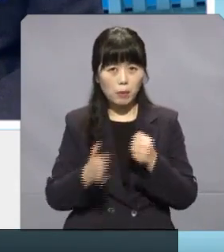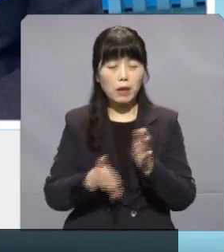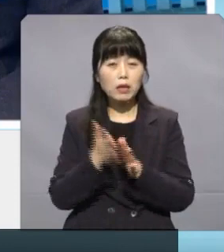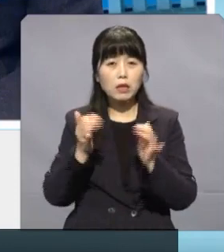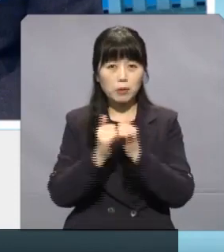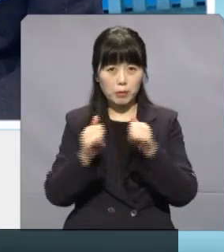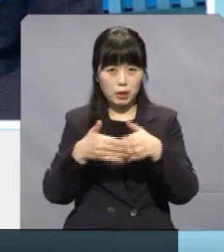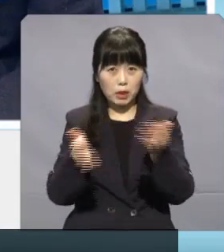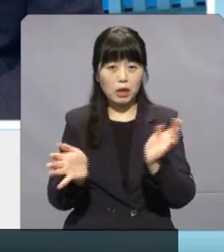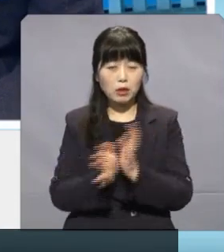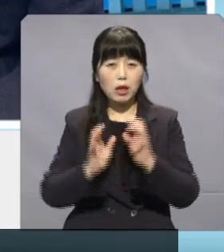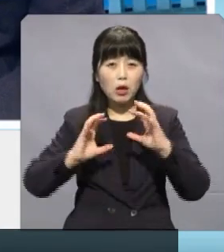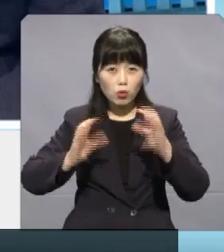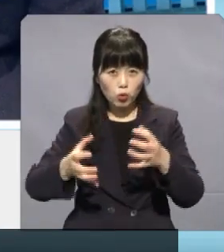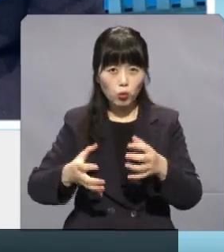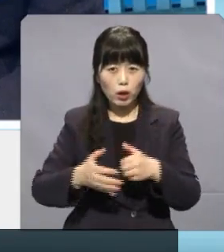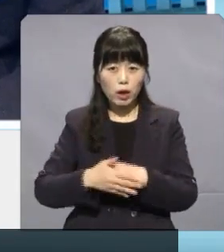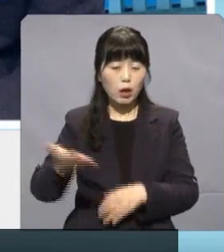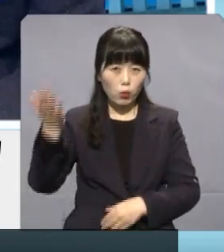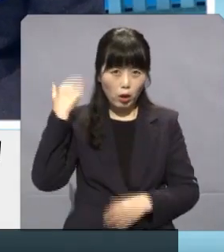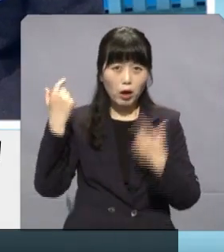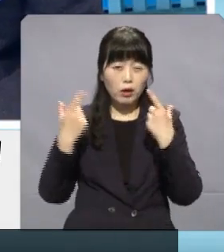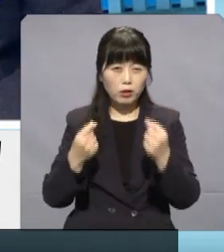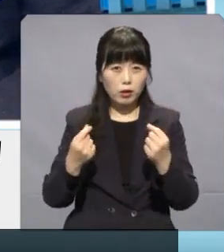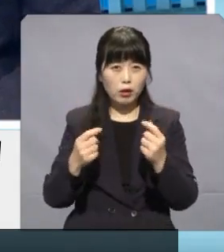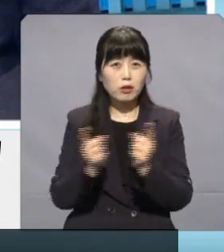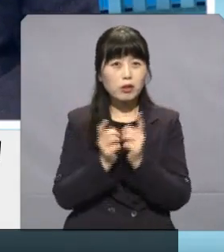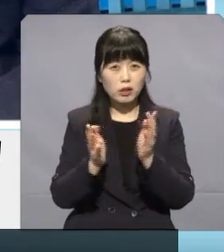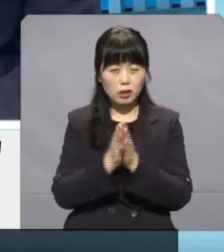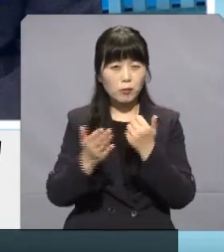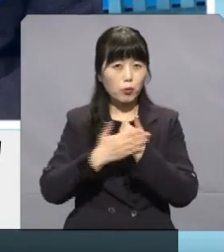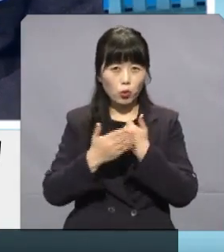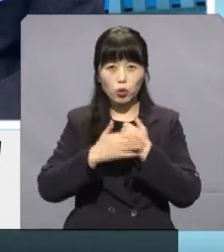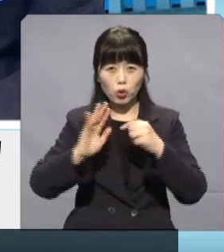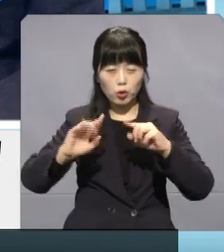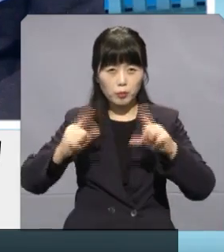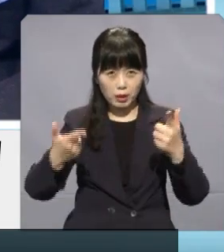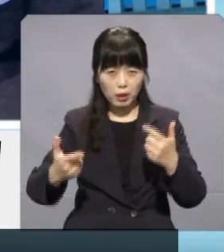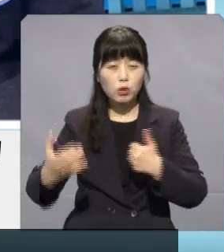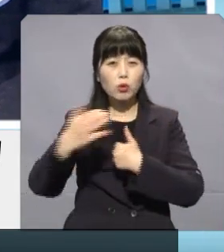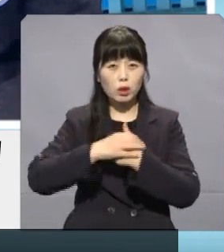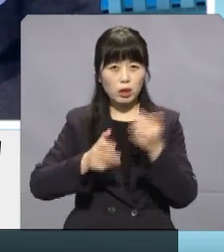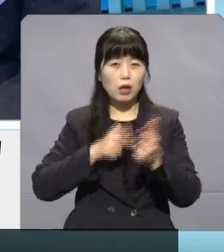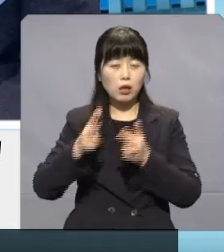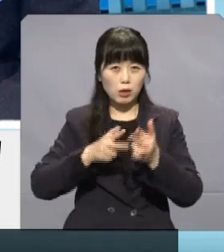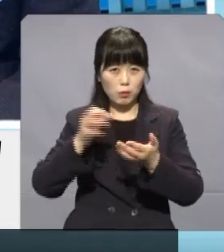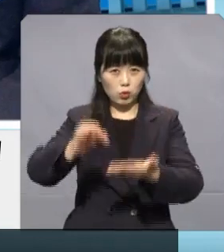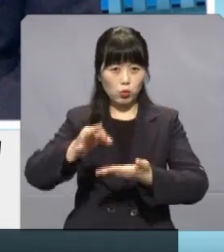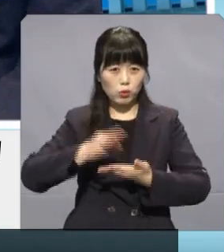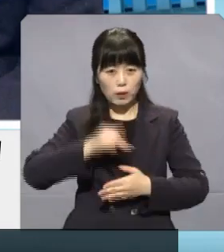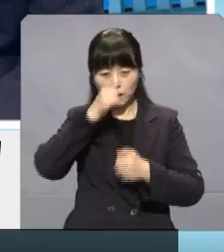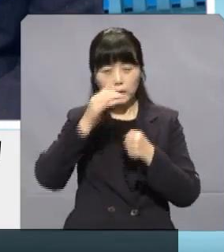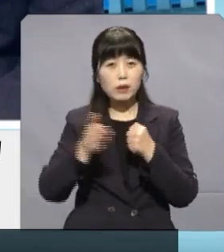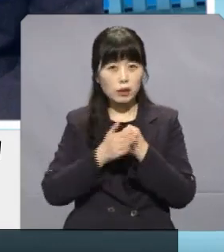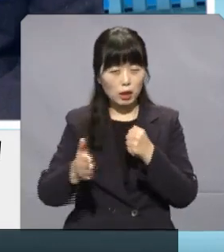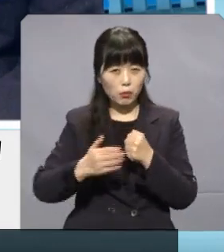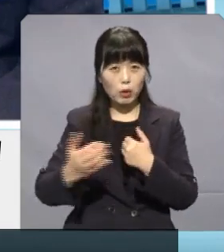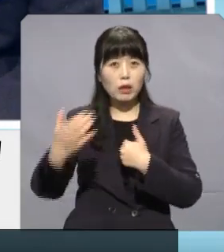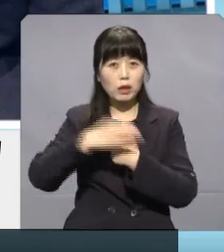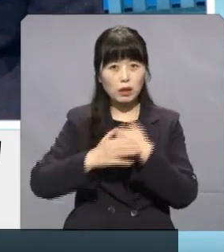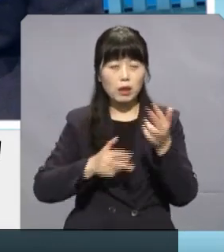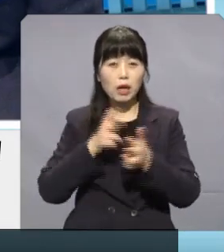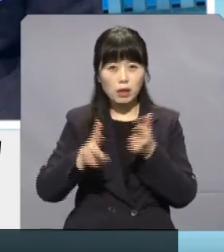시민단체가 국가의 물론 뭐 과거처럼 직접 보조금이 아니고 위탁사업 형태로 돈을 받기 때문에 위탁사업의